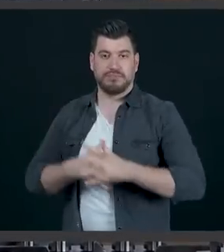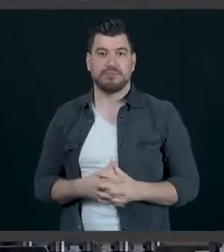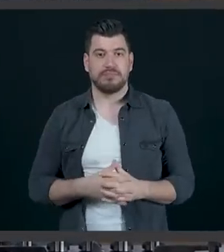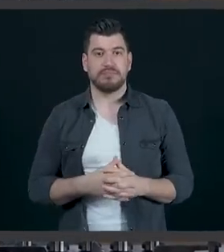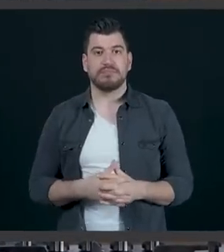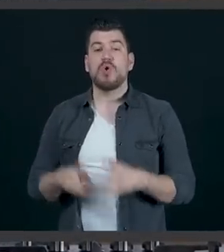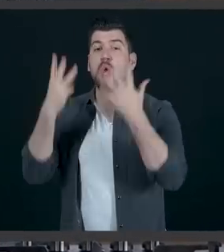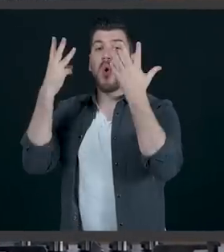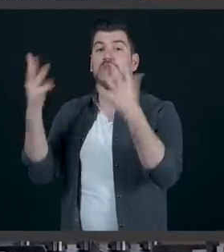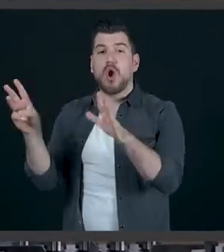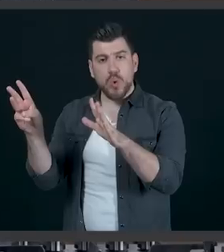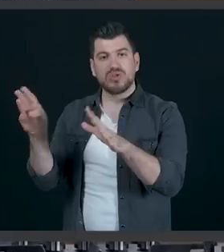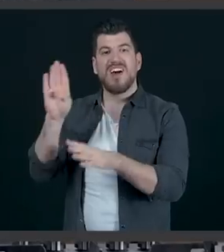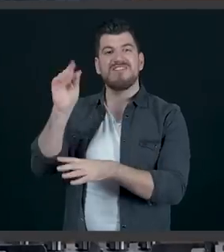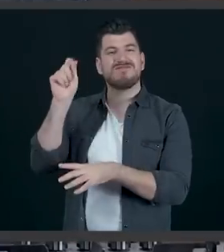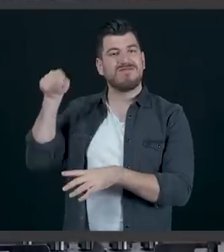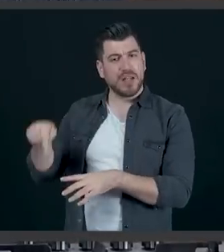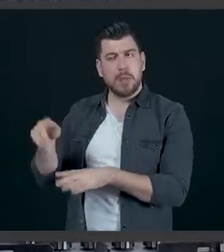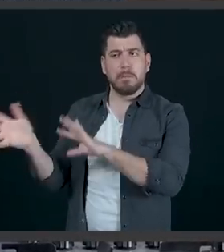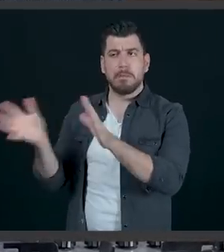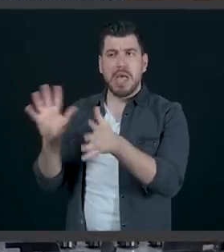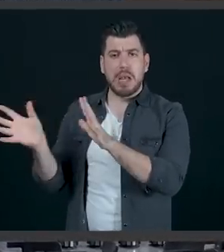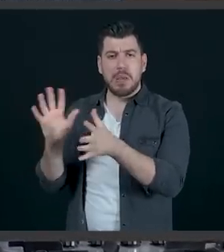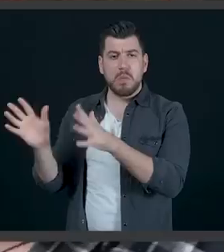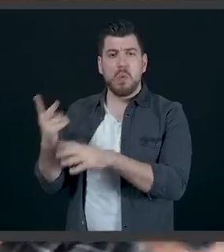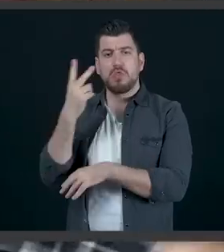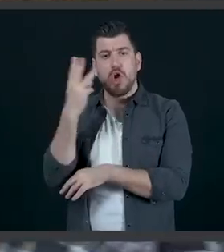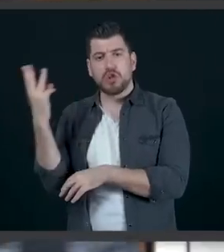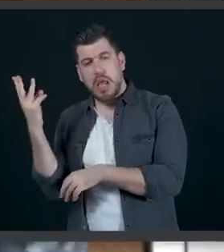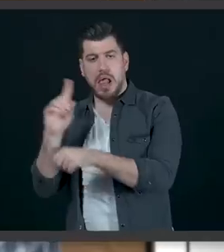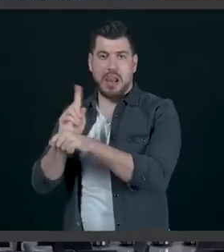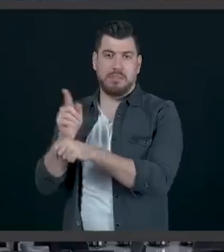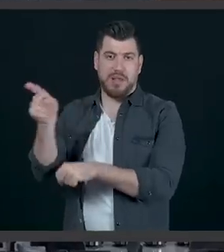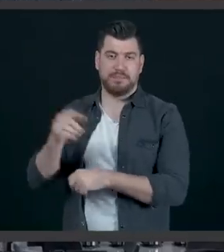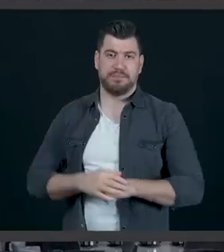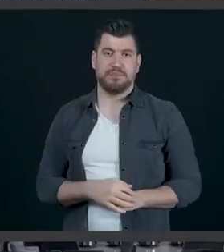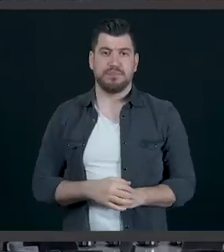τη σοκολάτα στα 800 βατ για περίπου 2 με 3 λεπτάκια.